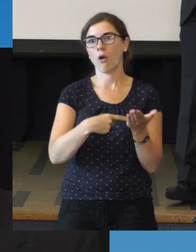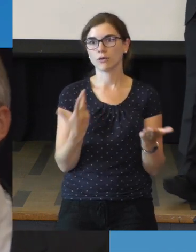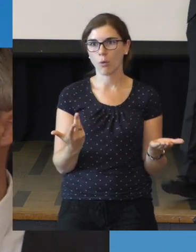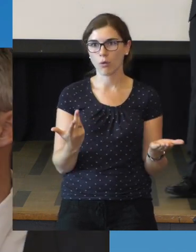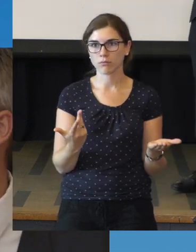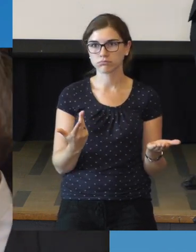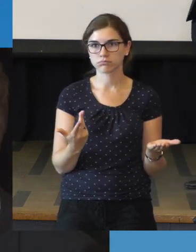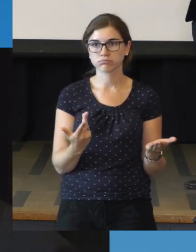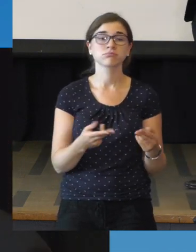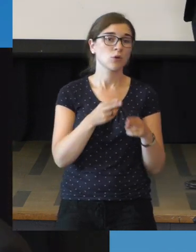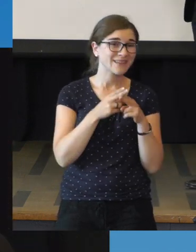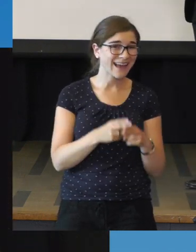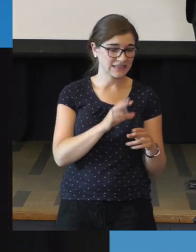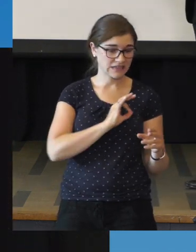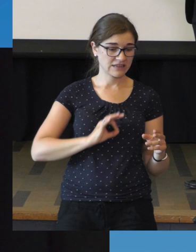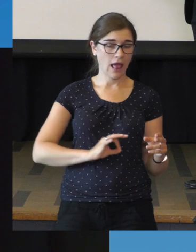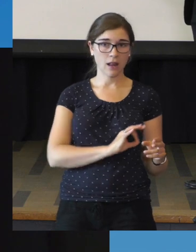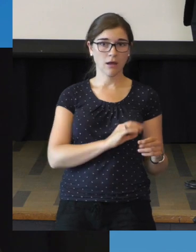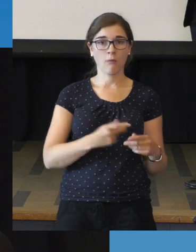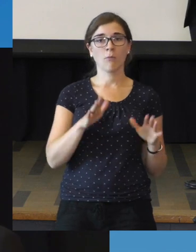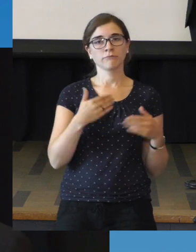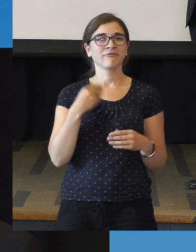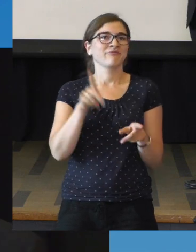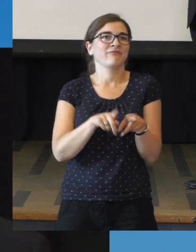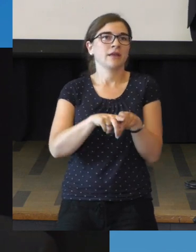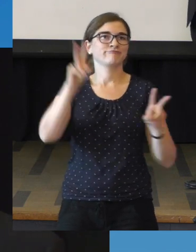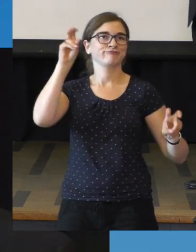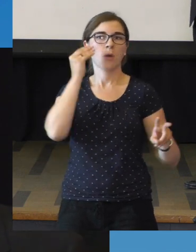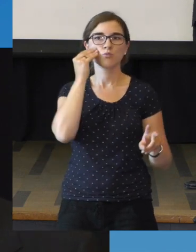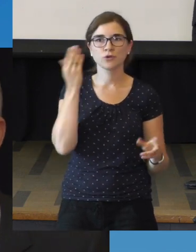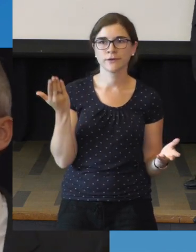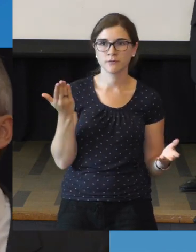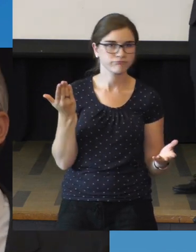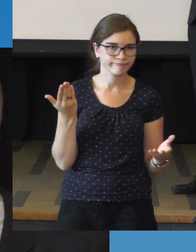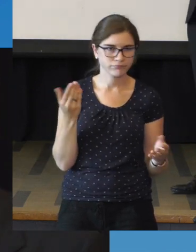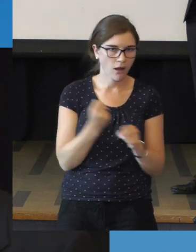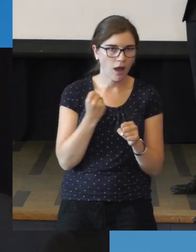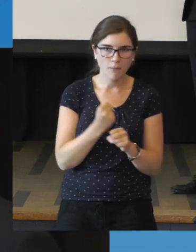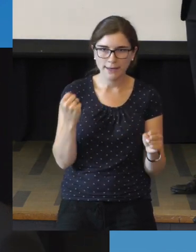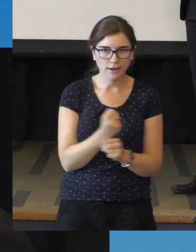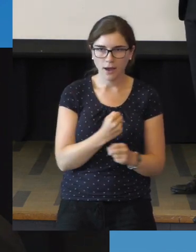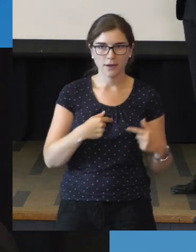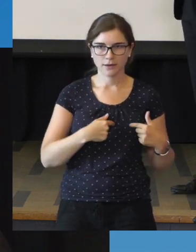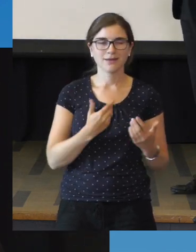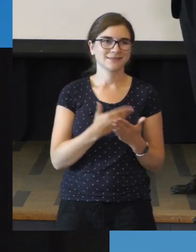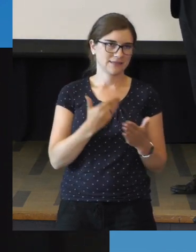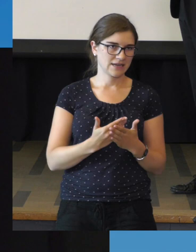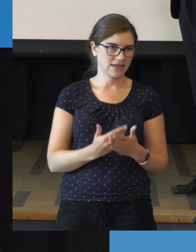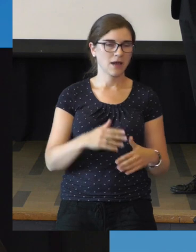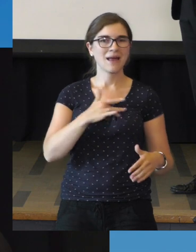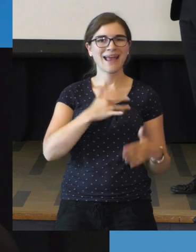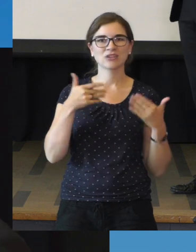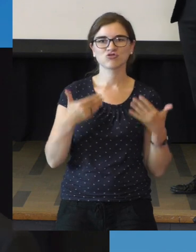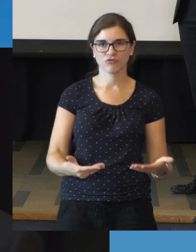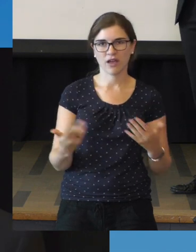restlichen Herzmuskelzellen sind immer müder geworden. Und das ist natürlich eine Situation, wo dann daraus eine schwere Herzschwäche resultiert für